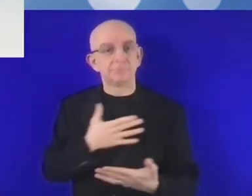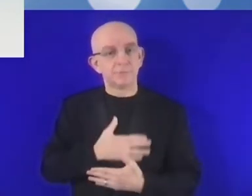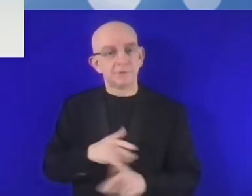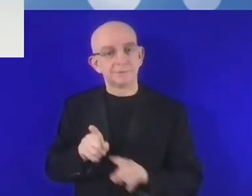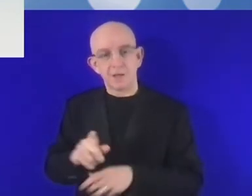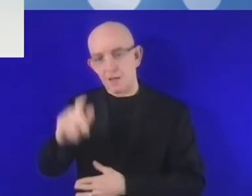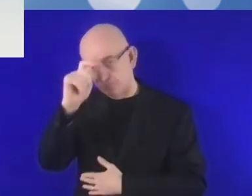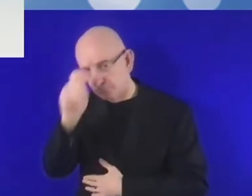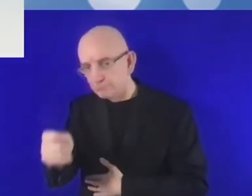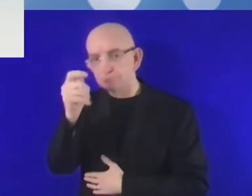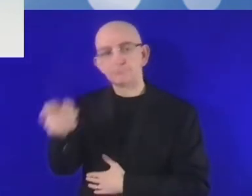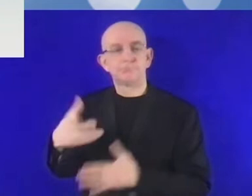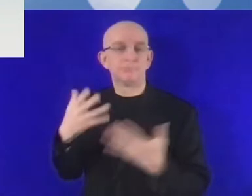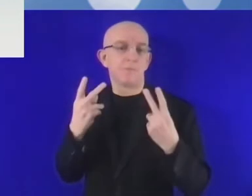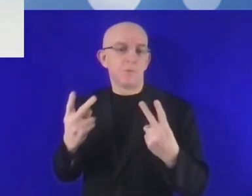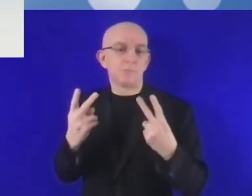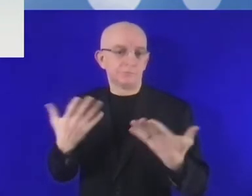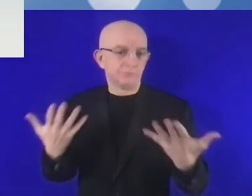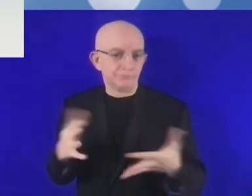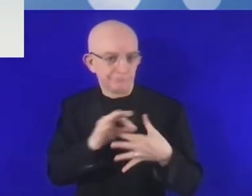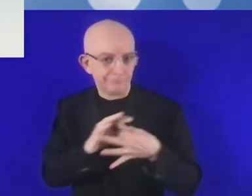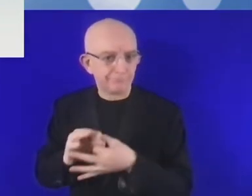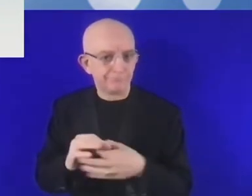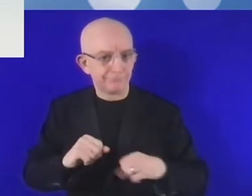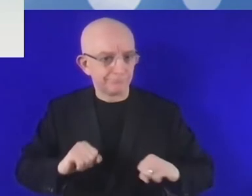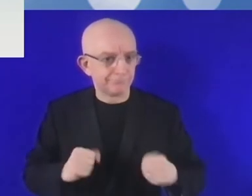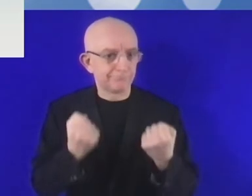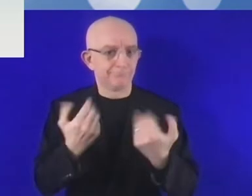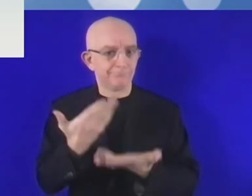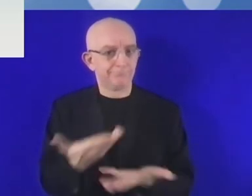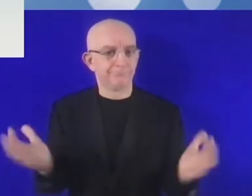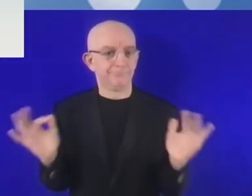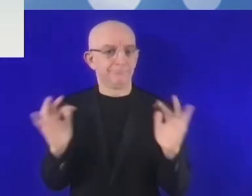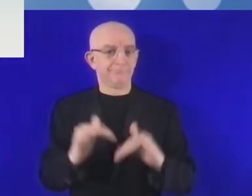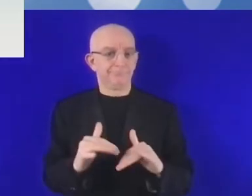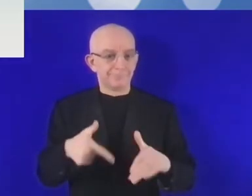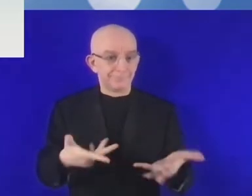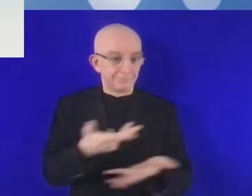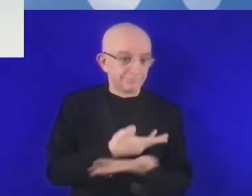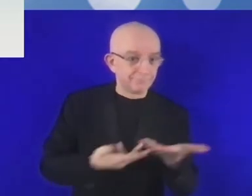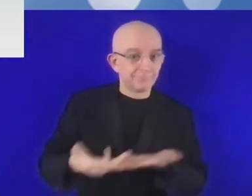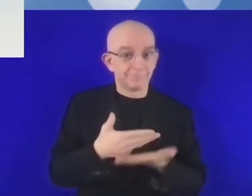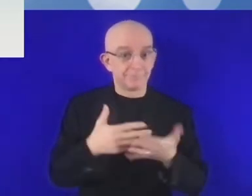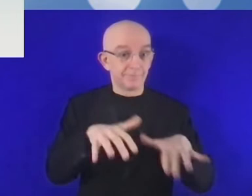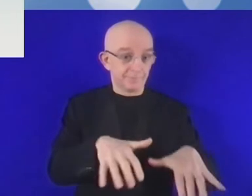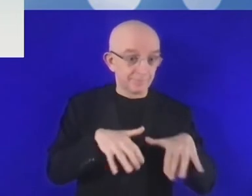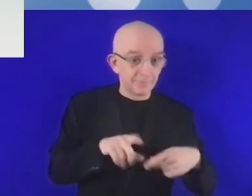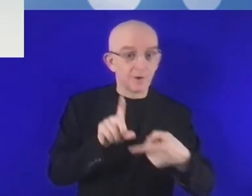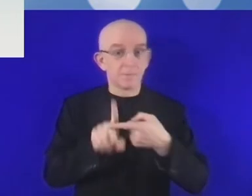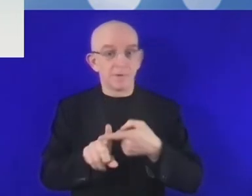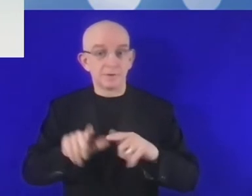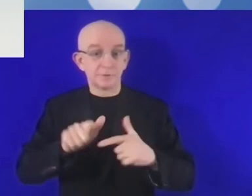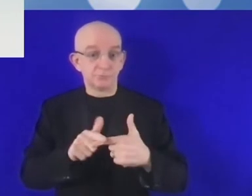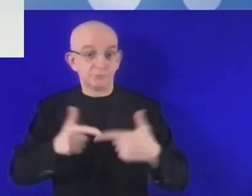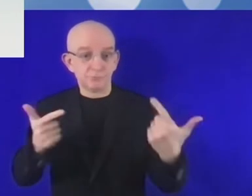جهودهم لتأمين مثل هذا الحدث. أود أن أقول أن من المهم أن تكون